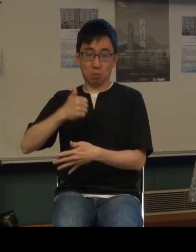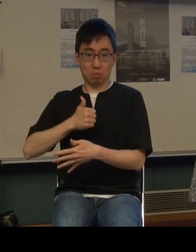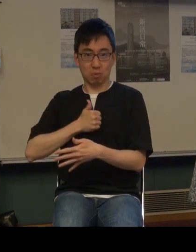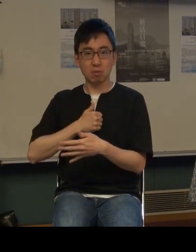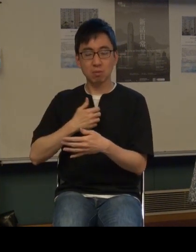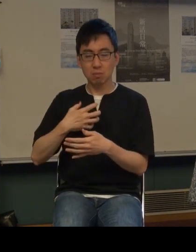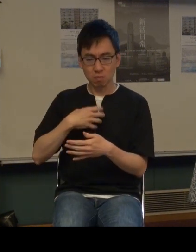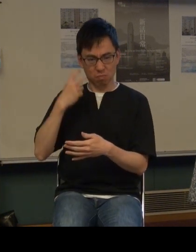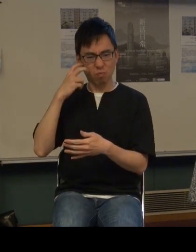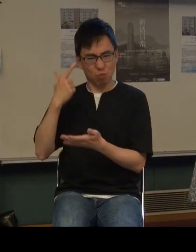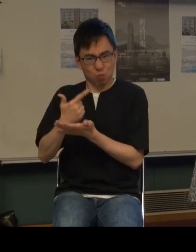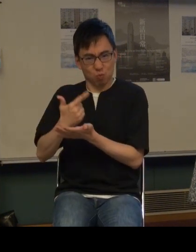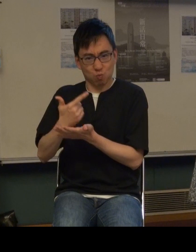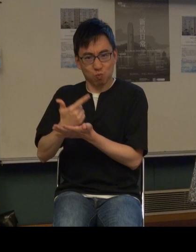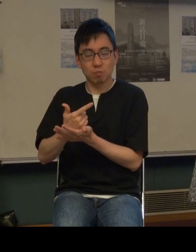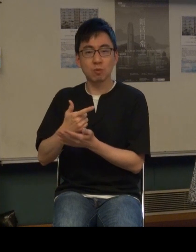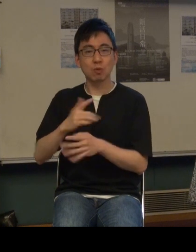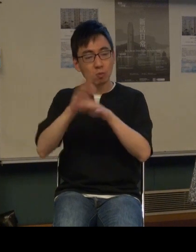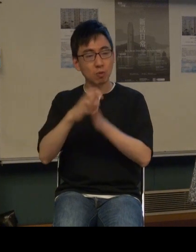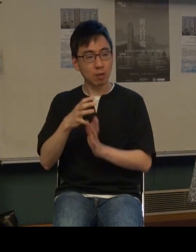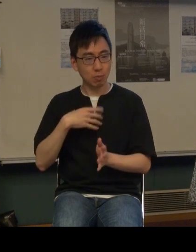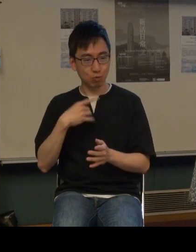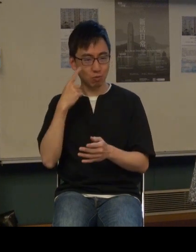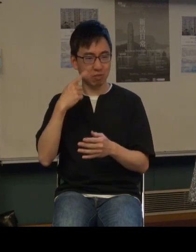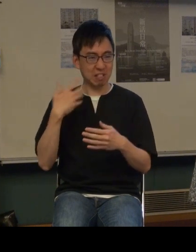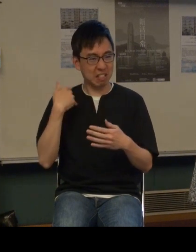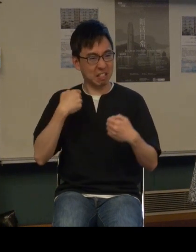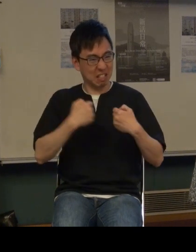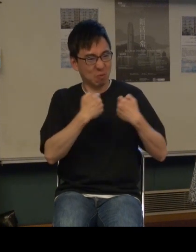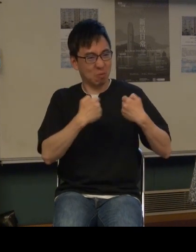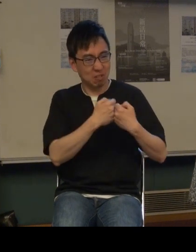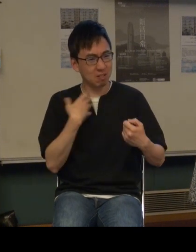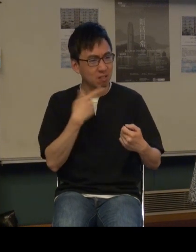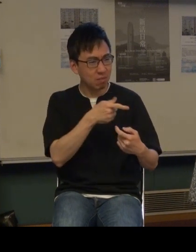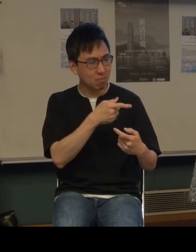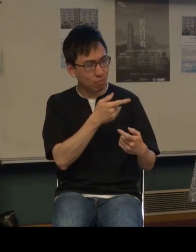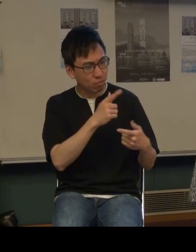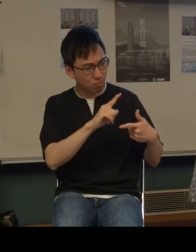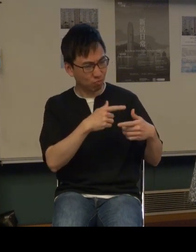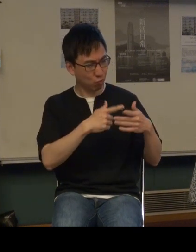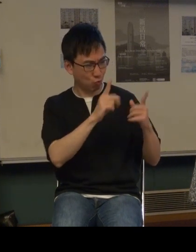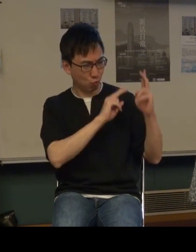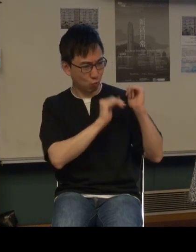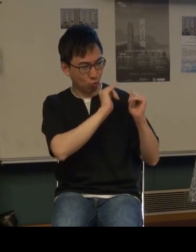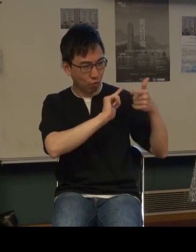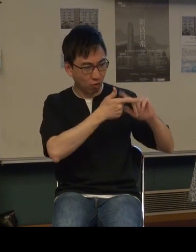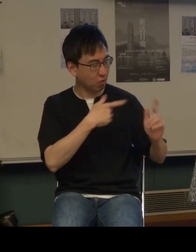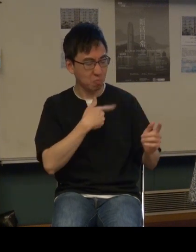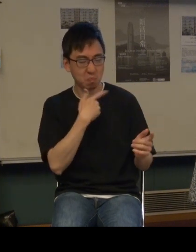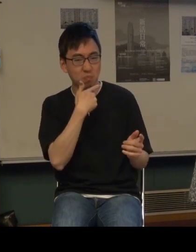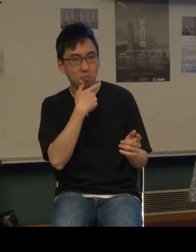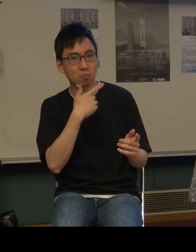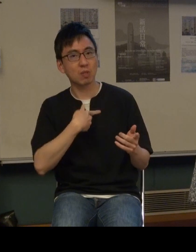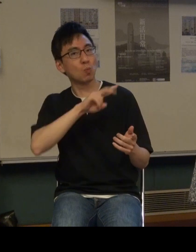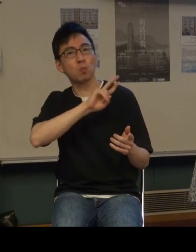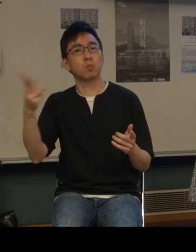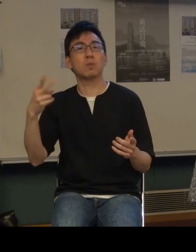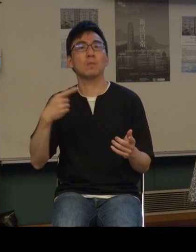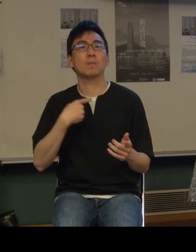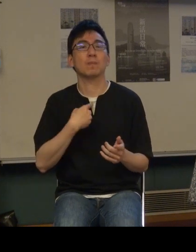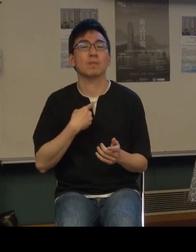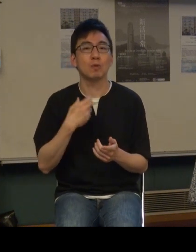很強的想法的。他們覺得我們要挑戰以前一直傳統以來的建築 的風格，而且我們